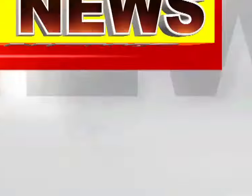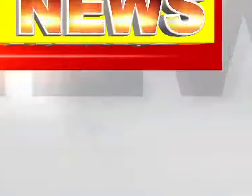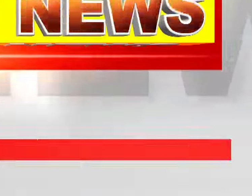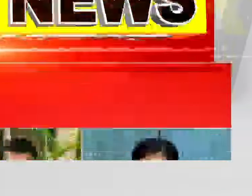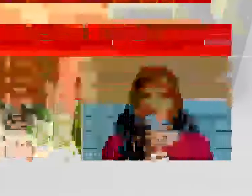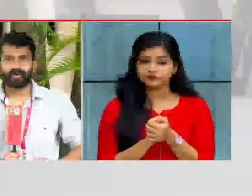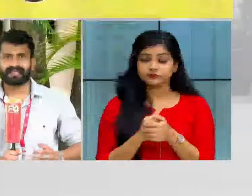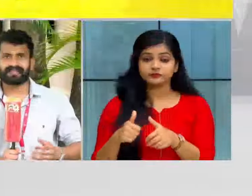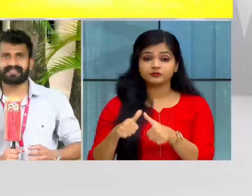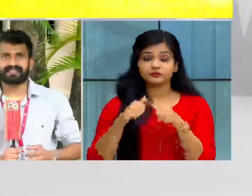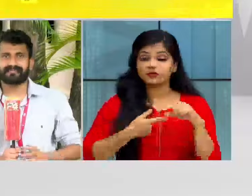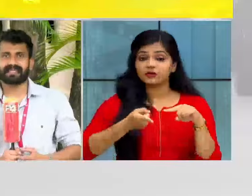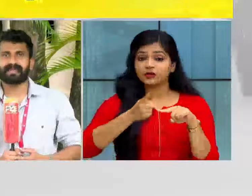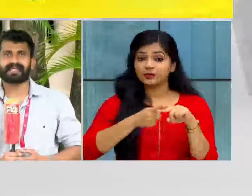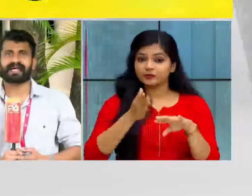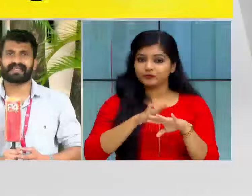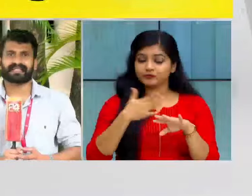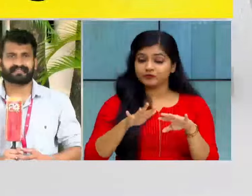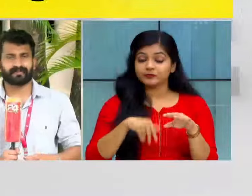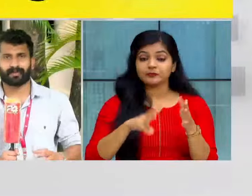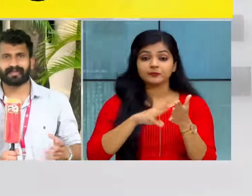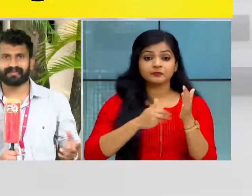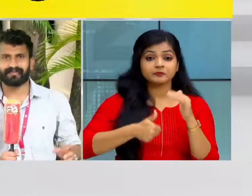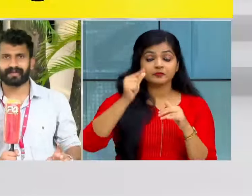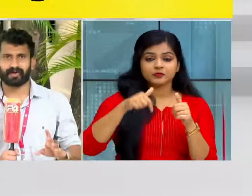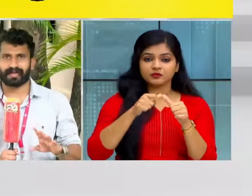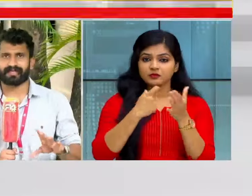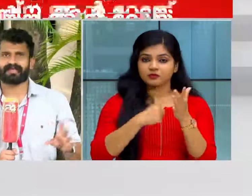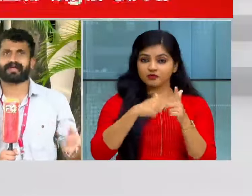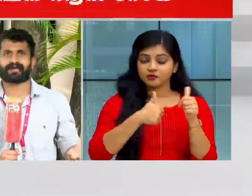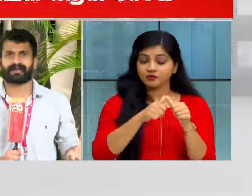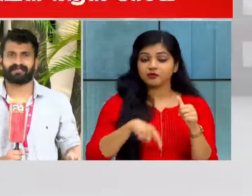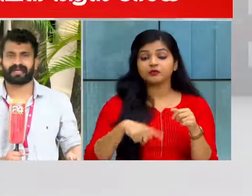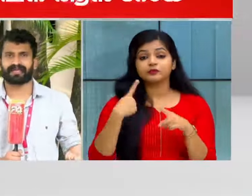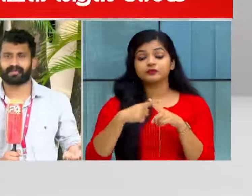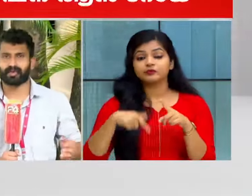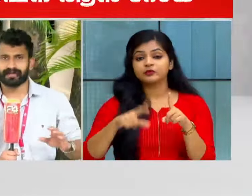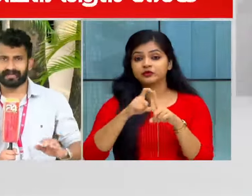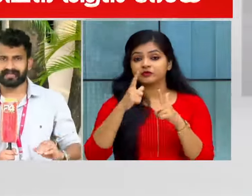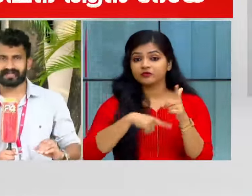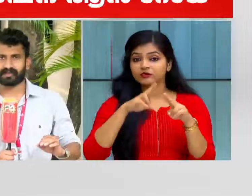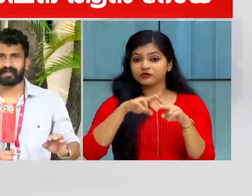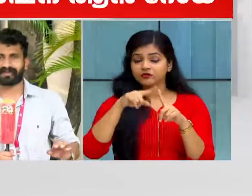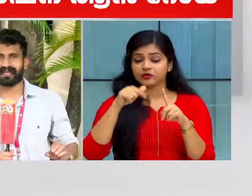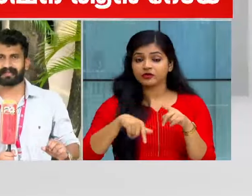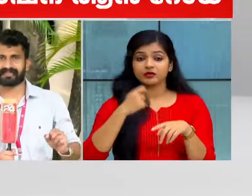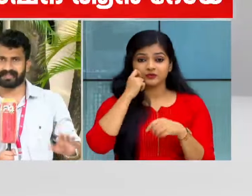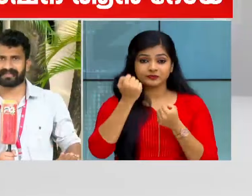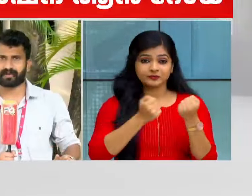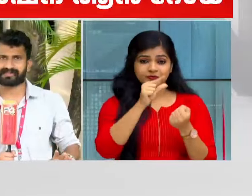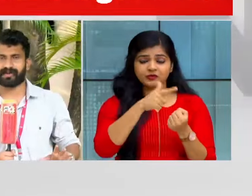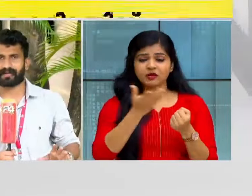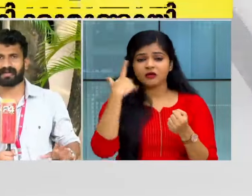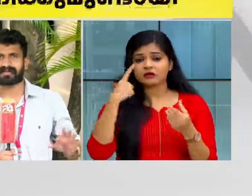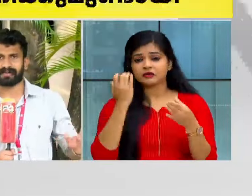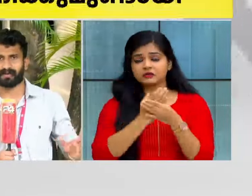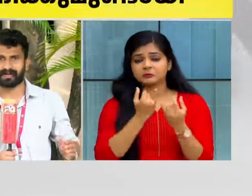അനുജാ ഈ സംഭവം നടന്നതിനുശേഷം തന്നെ മേയർ ആര്യ രാജേന്ദ്രനും ഒപ്പം ഡിവൈഎഫ്ഐയും ഒക്കെ ഈ ഡ്രൈവറായ യദു നിരവധി കേസുകളിൽ പ്രതിയാണെന്നും ഇത്തരത്തിലുള്ള